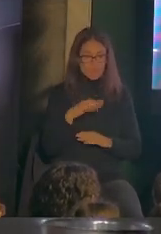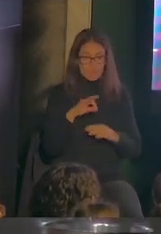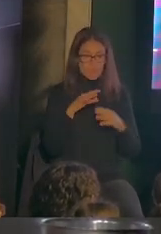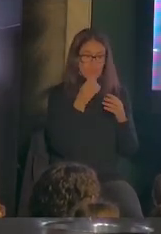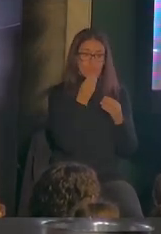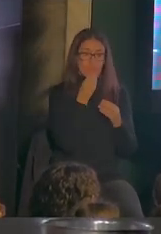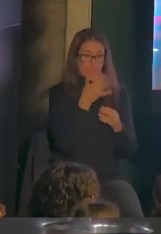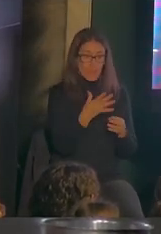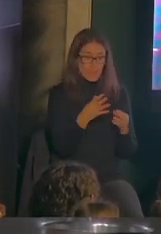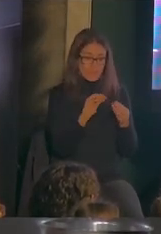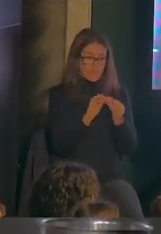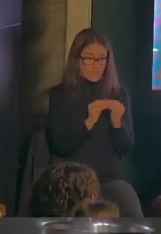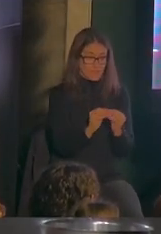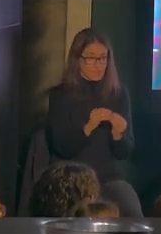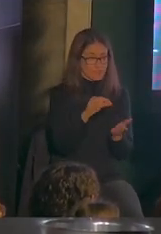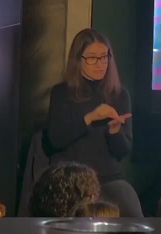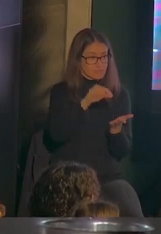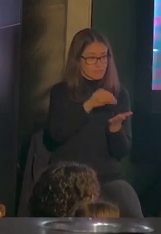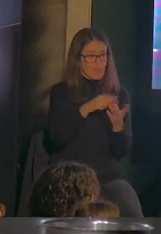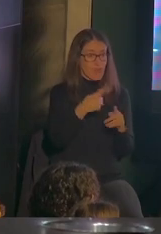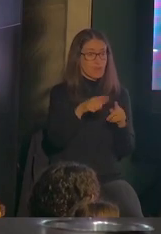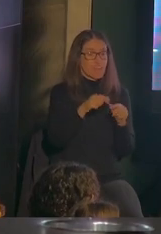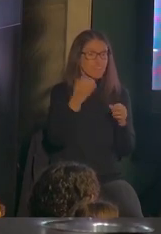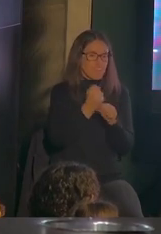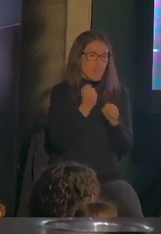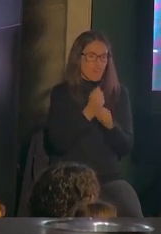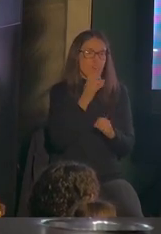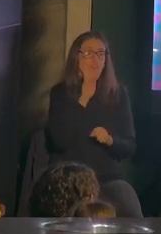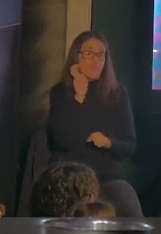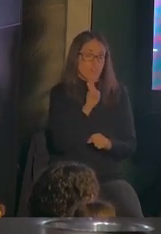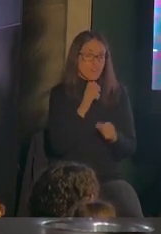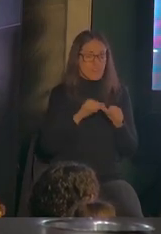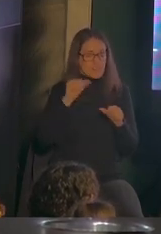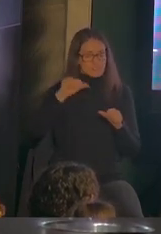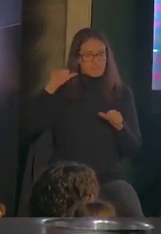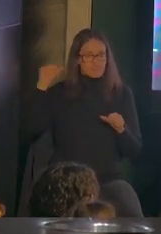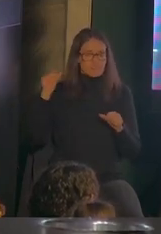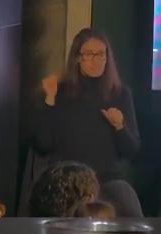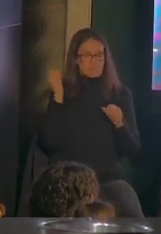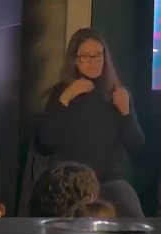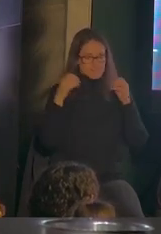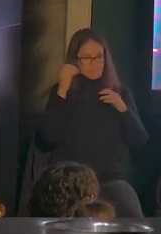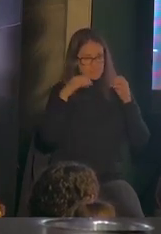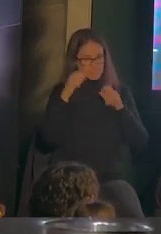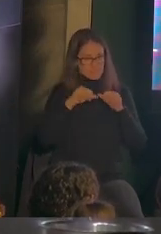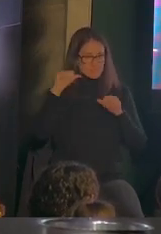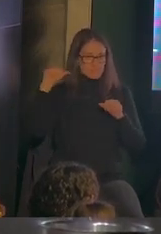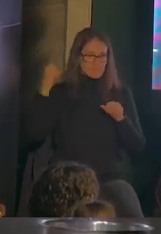realment la feina estava en formular totes aquestes bases, doncs pugui